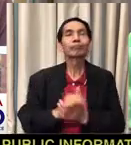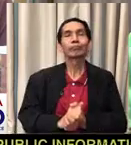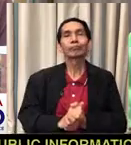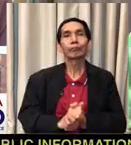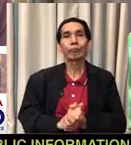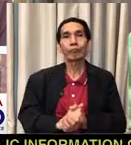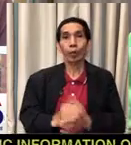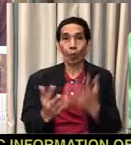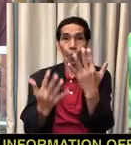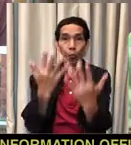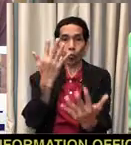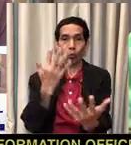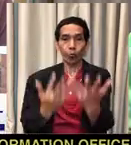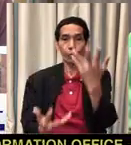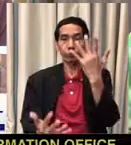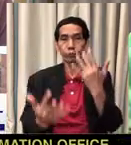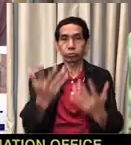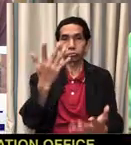Isunog.